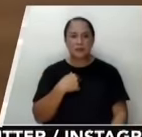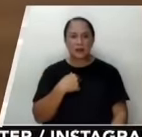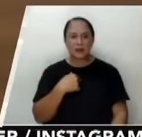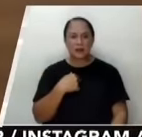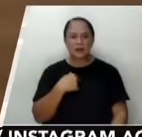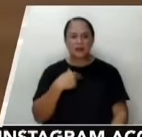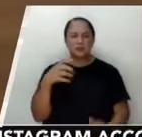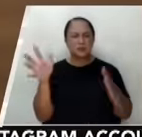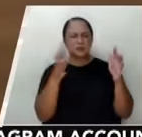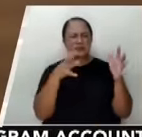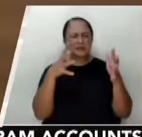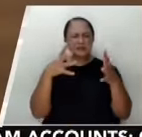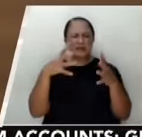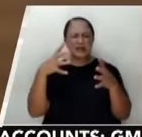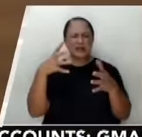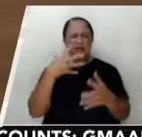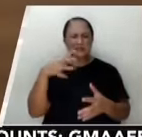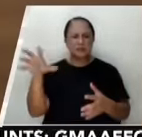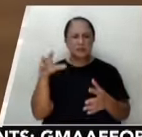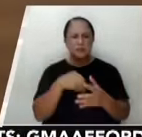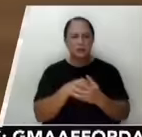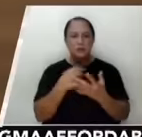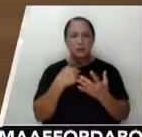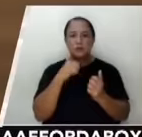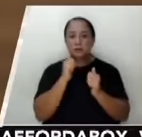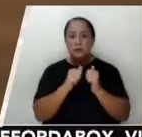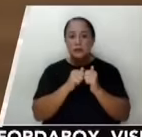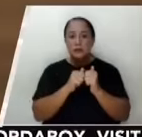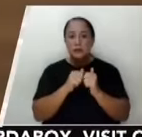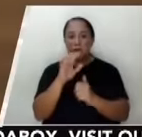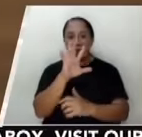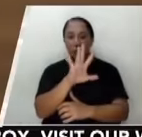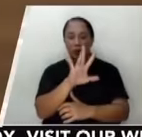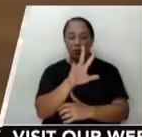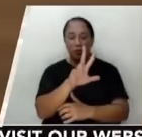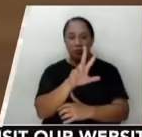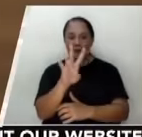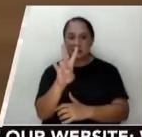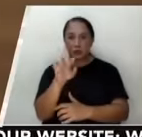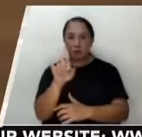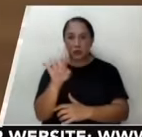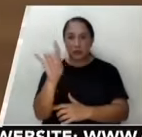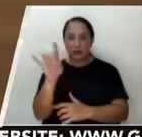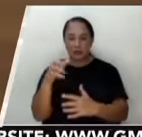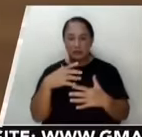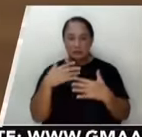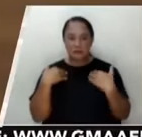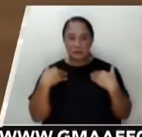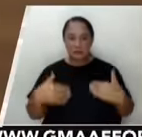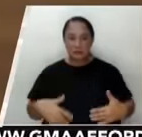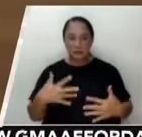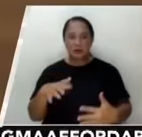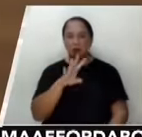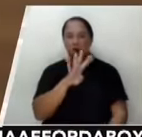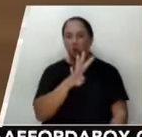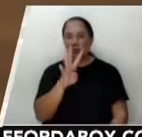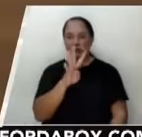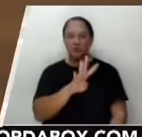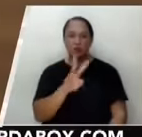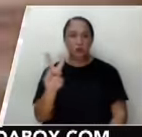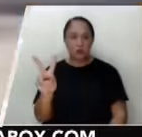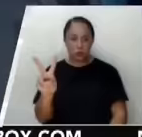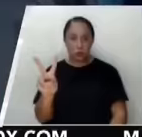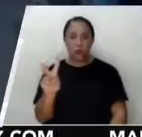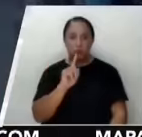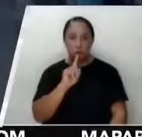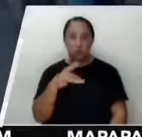So, yung posibleng heat index ng 37.8 ay posibleng umabot na around 40, 41 hanggang 42 yung actual na mararamdaman